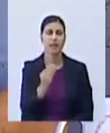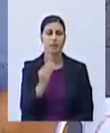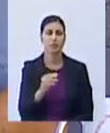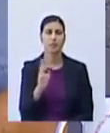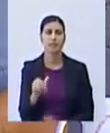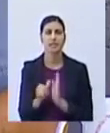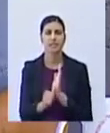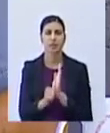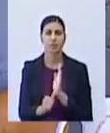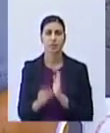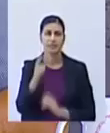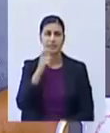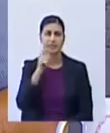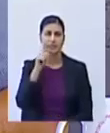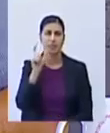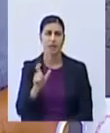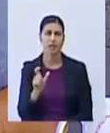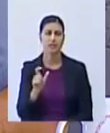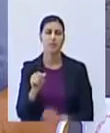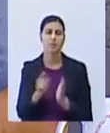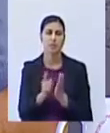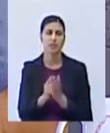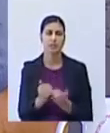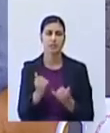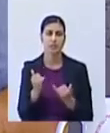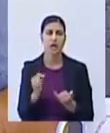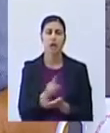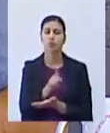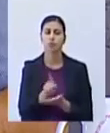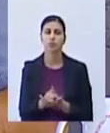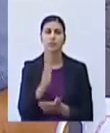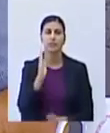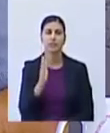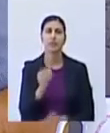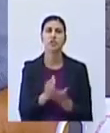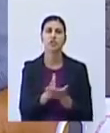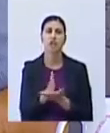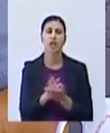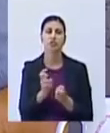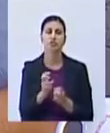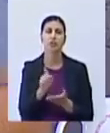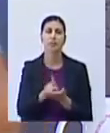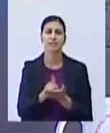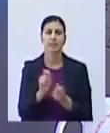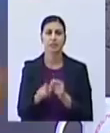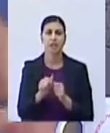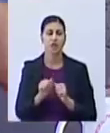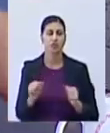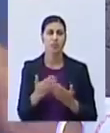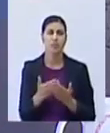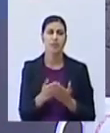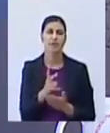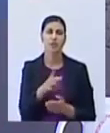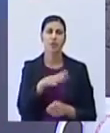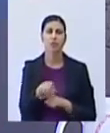da 60 tseli mamakatsebi rogodze აუცილებლად მოხდება სტაჟის მიხედვით პენსიების გადახდა. ეხლა არ შეიძლება ვიღაცა